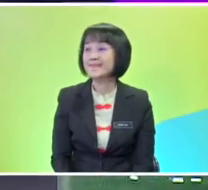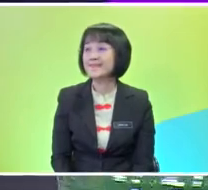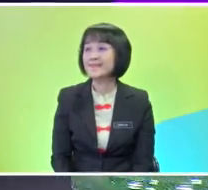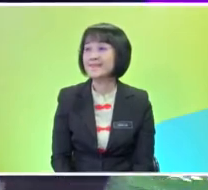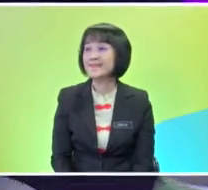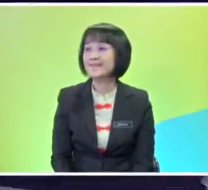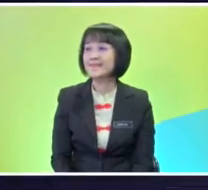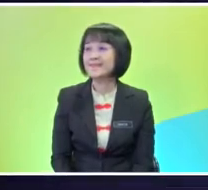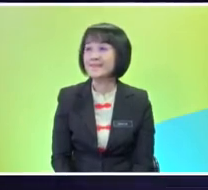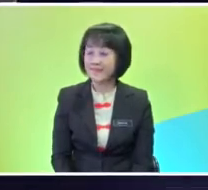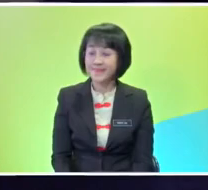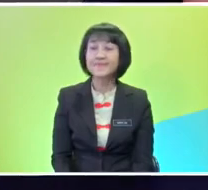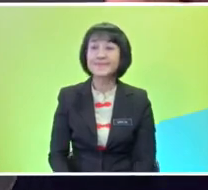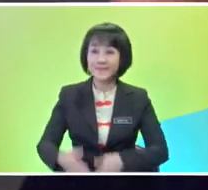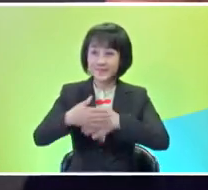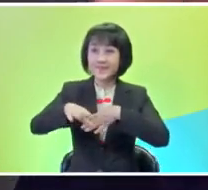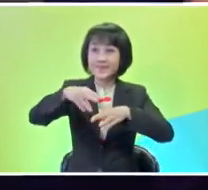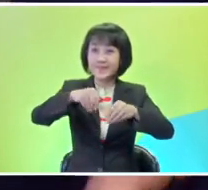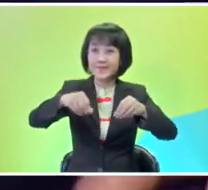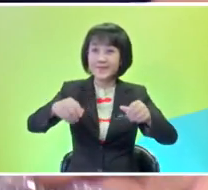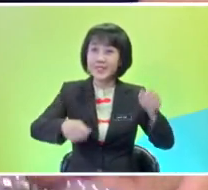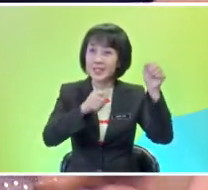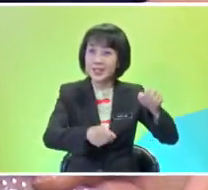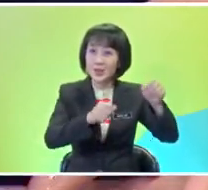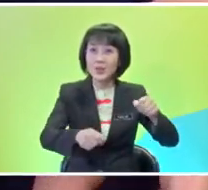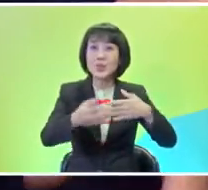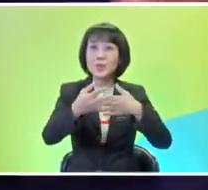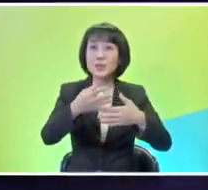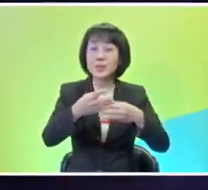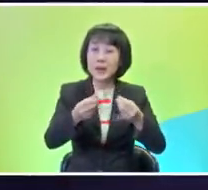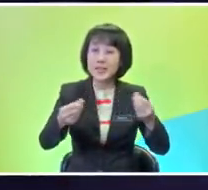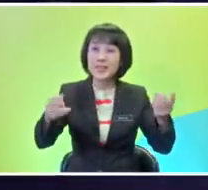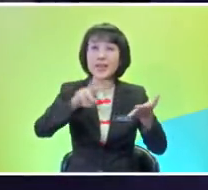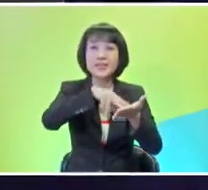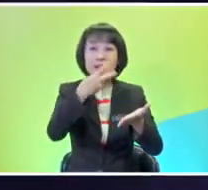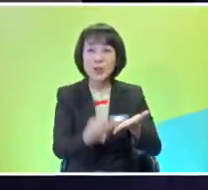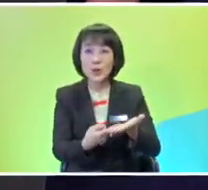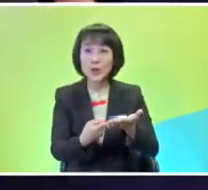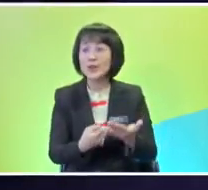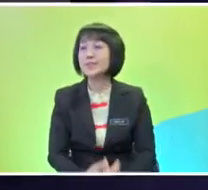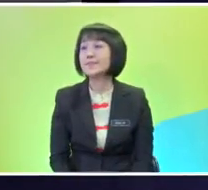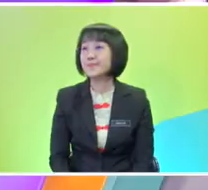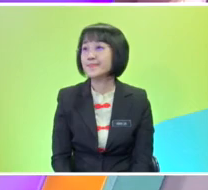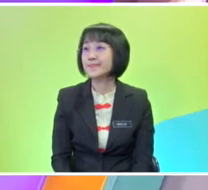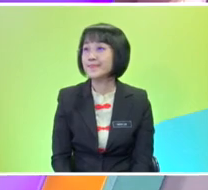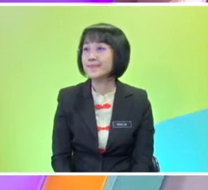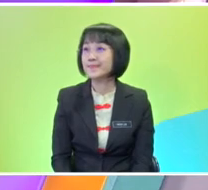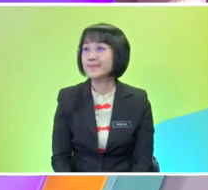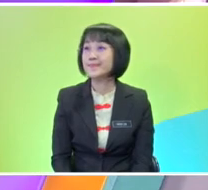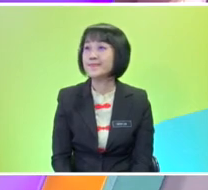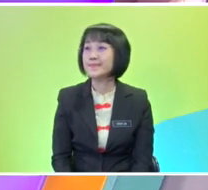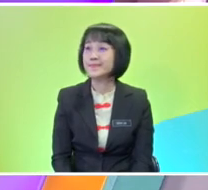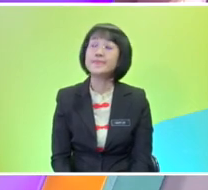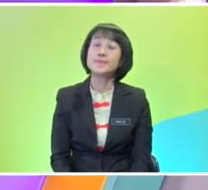tabok pasti kita gantung kita ketuk atas eee pinggang Nah jadi coba di kawan-kawannya kayak rumah begini lagu kayak activity ini